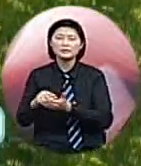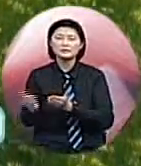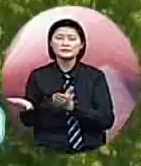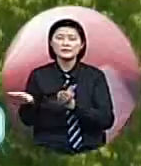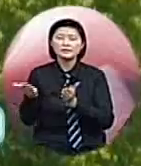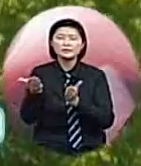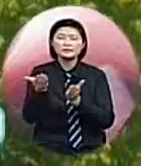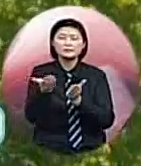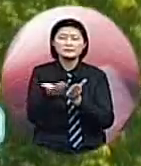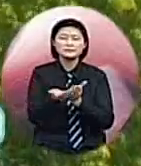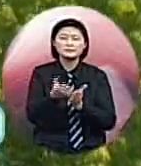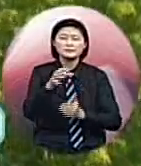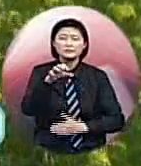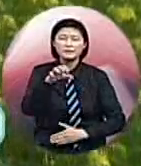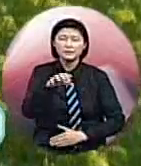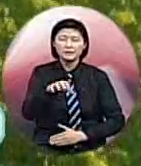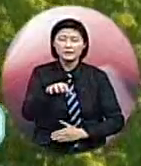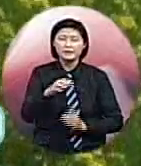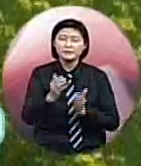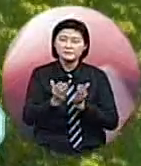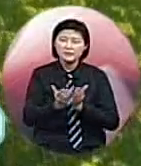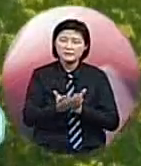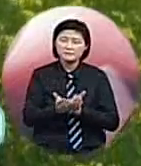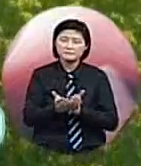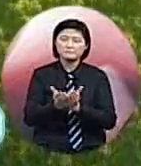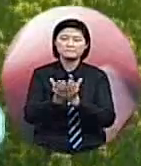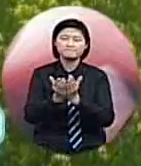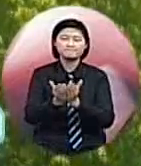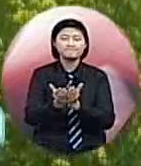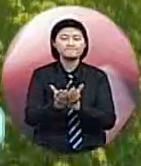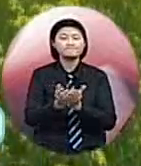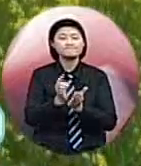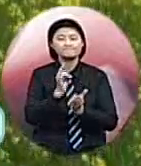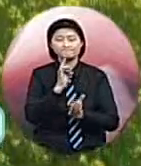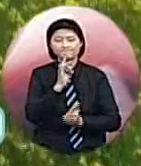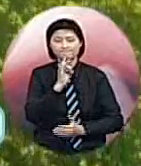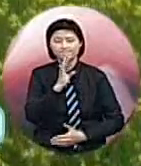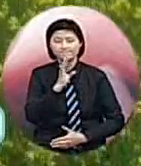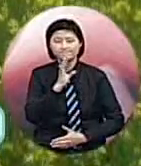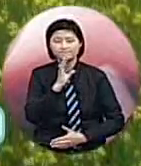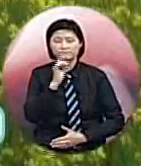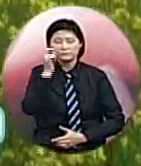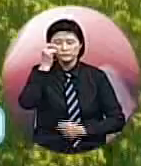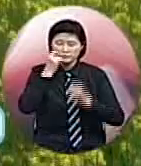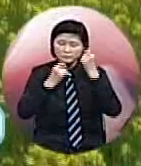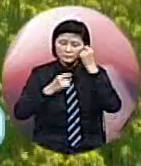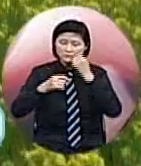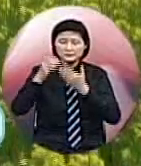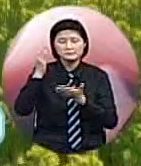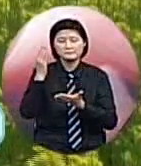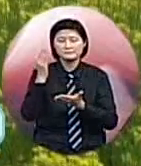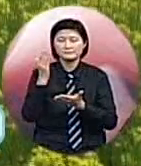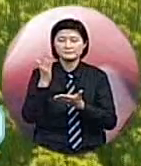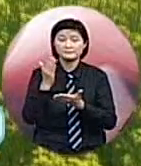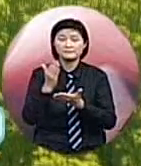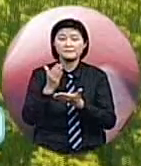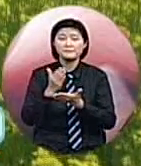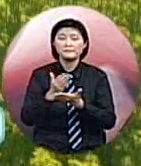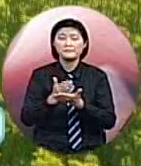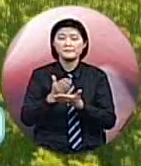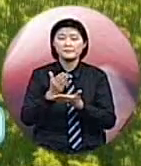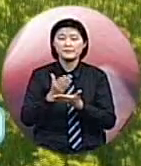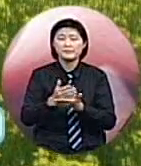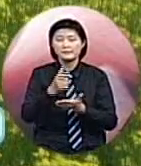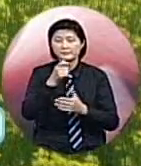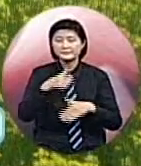쓸쓸한 나루터에 해만 떠있나 울지 마라